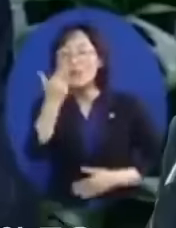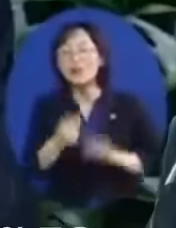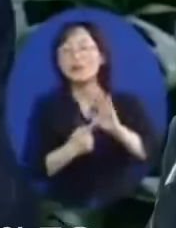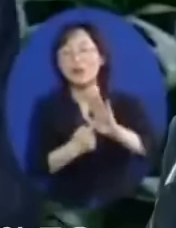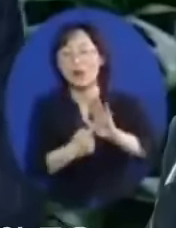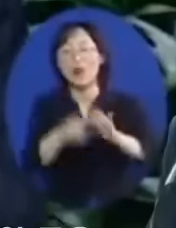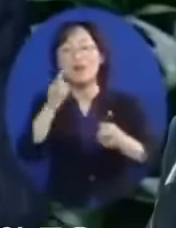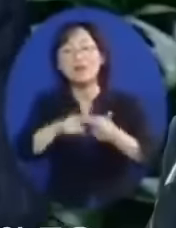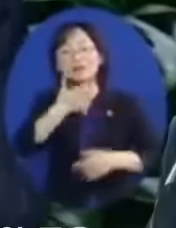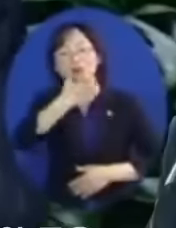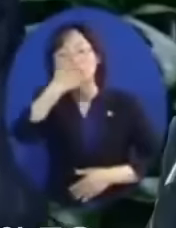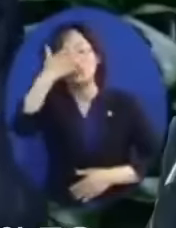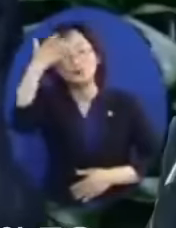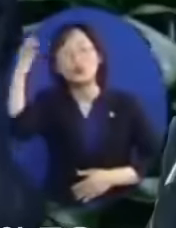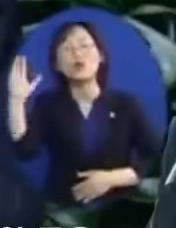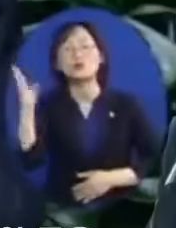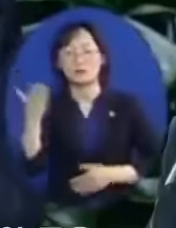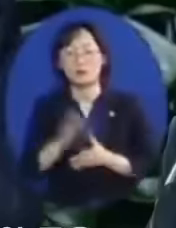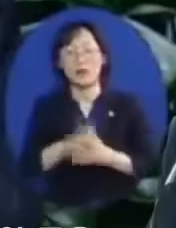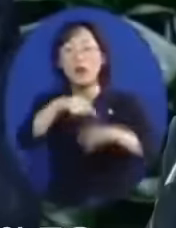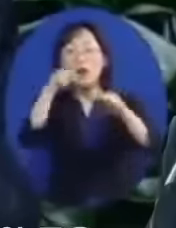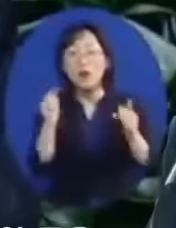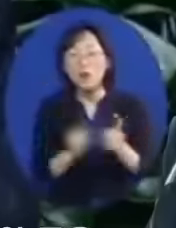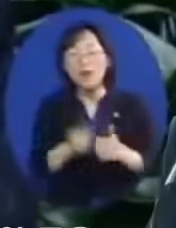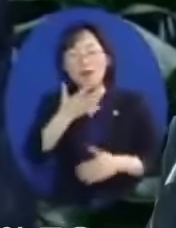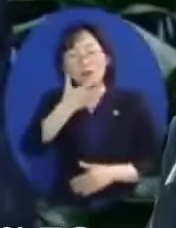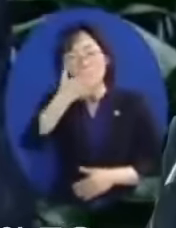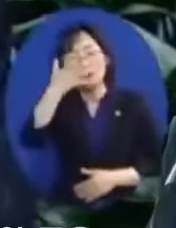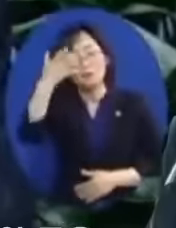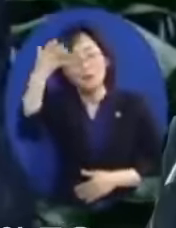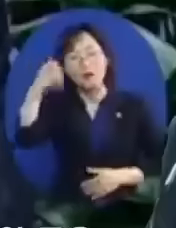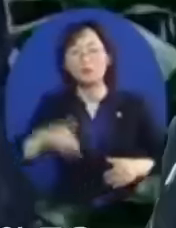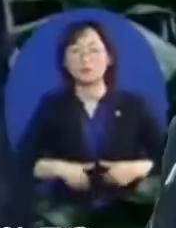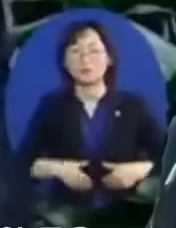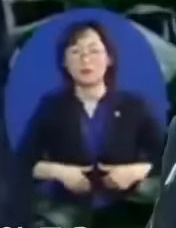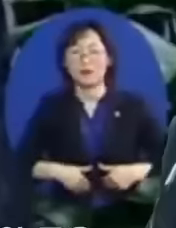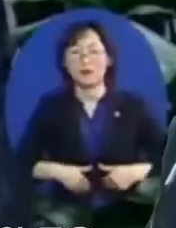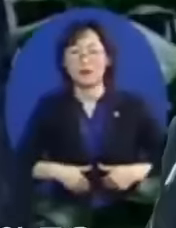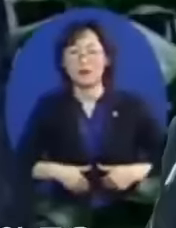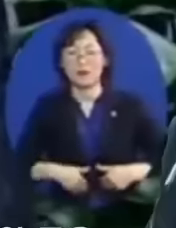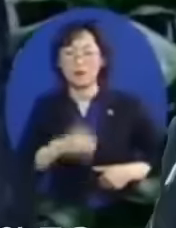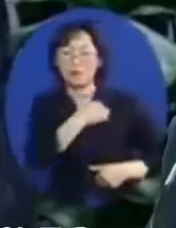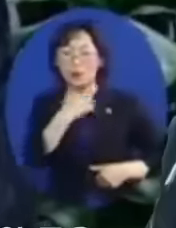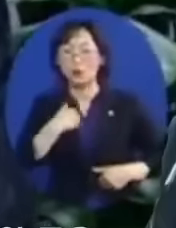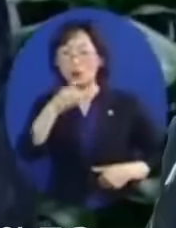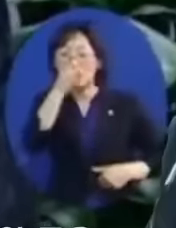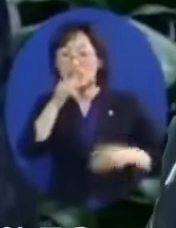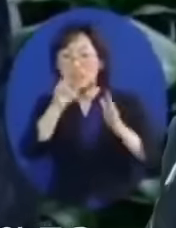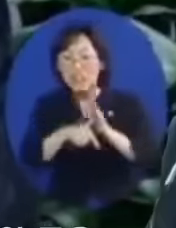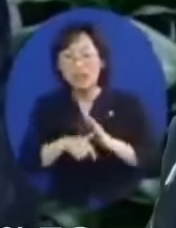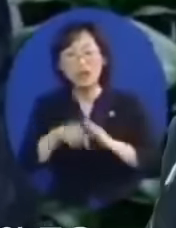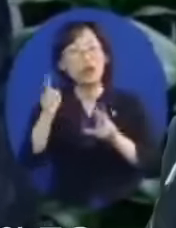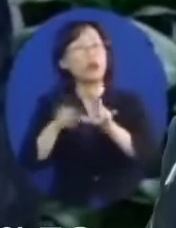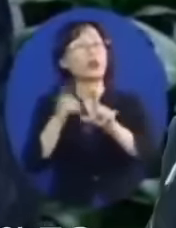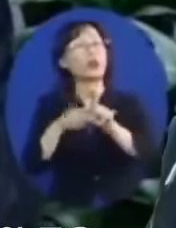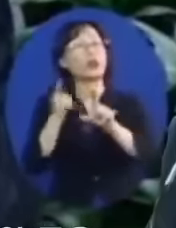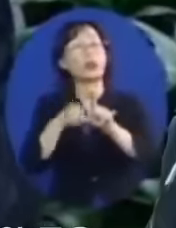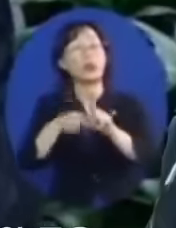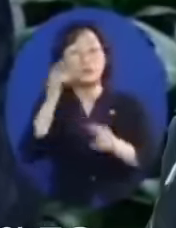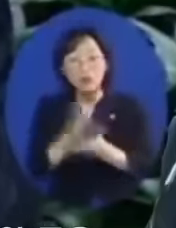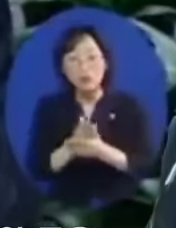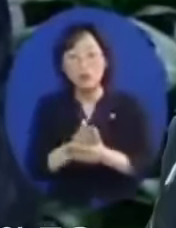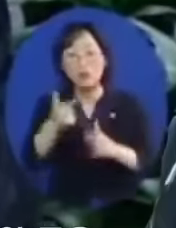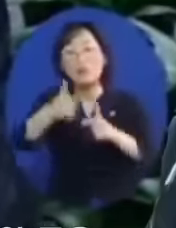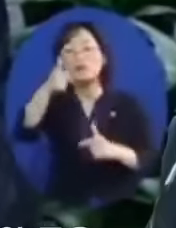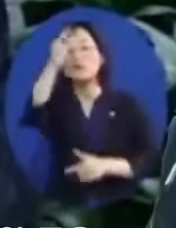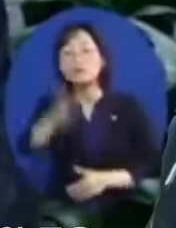나타날 것을 꿈꾸어야 되는 것입니다. 마음에 상상해야 되는 것입니다. 여유 있는 시간에 헛된 생각하지 말고 예수 십자가를